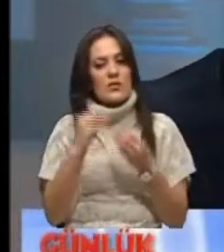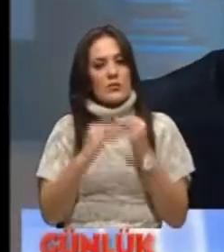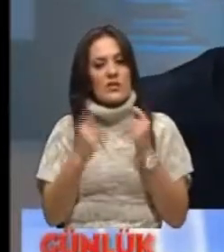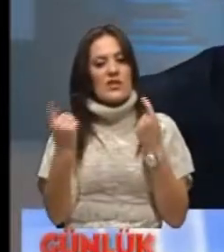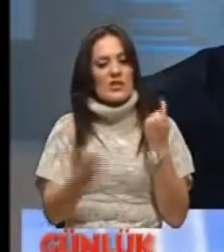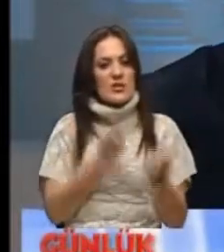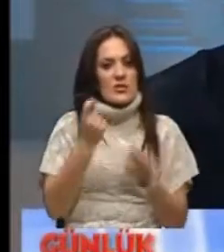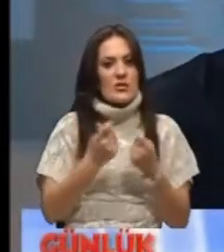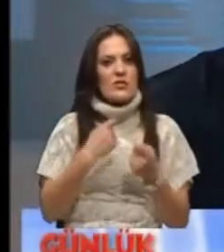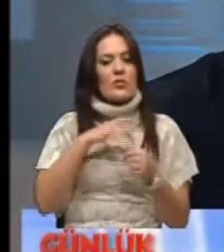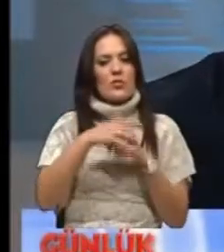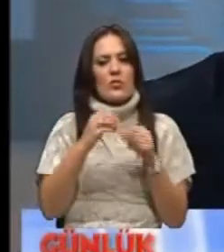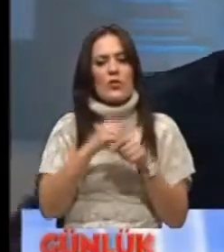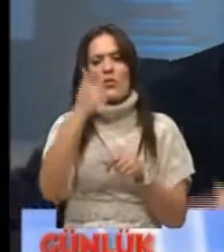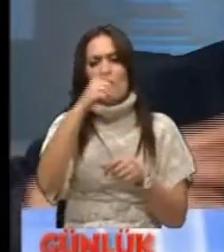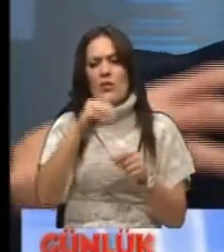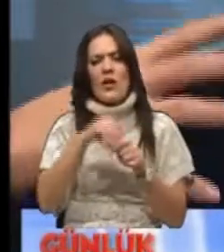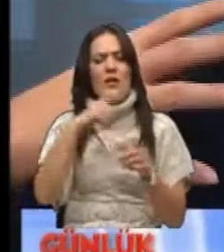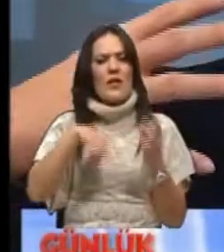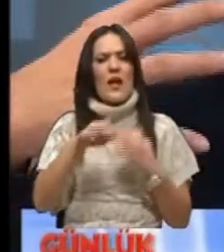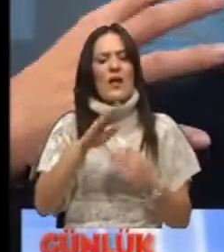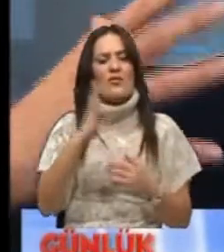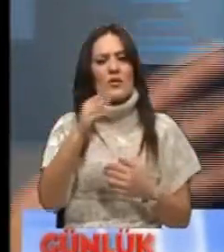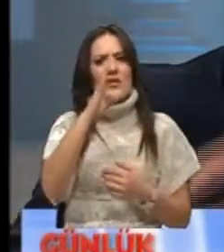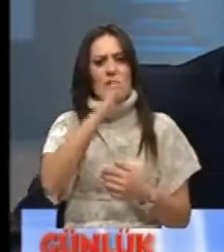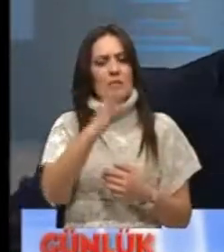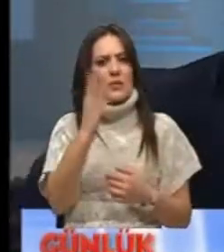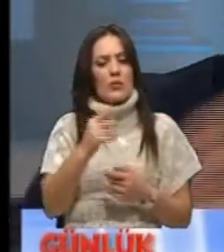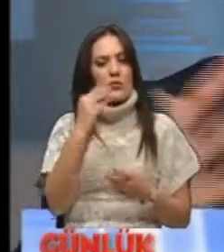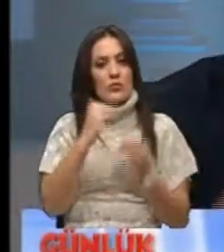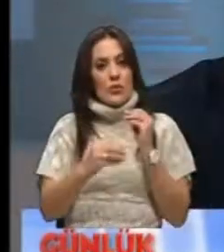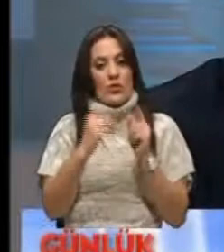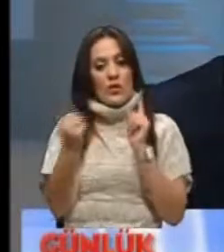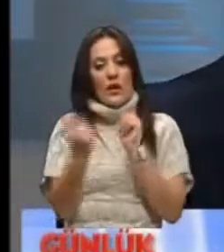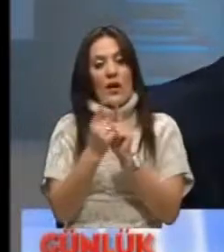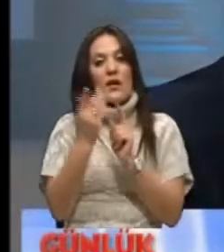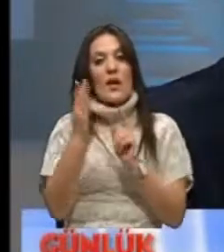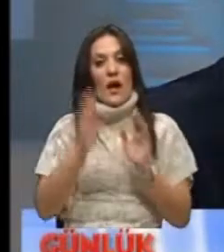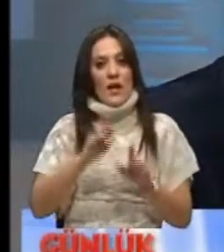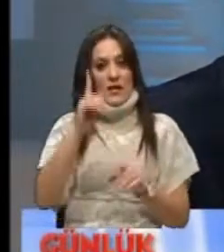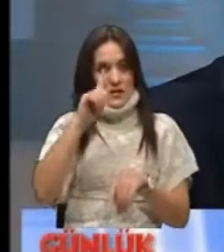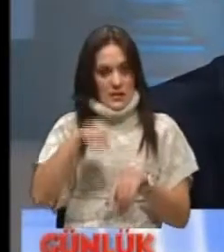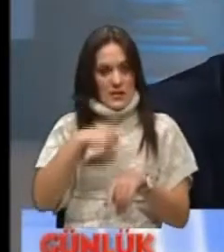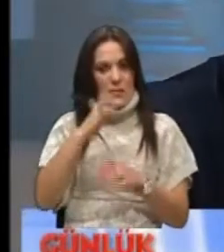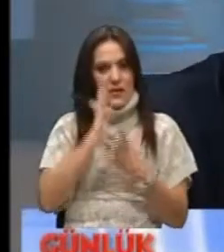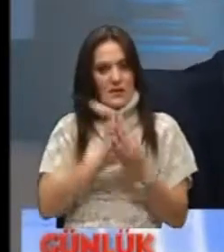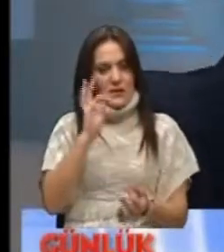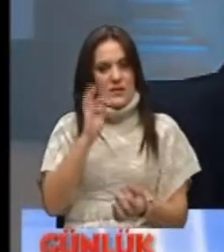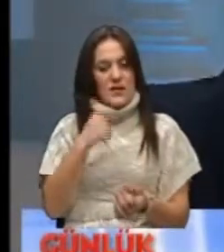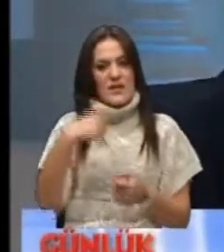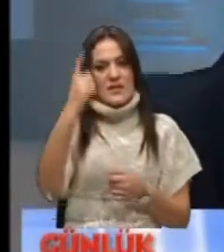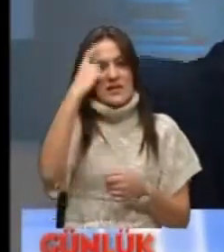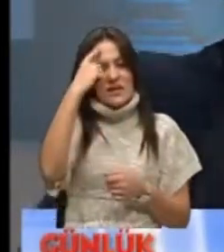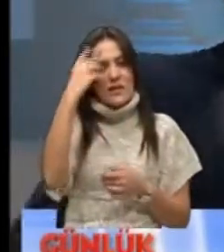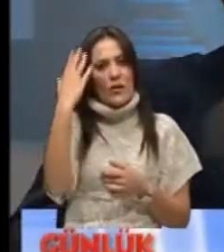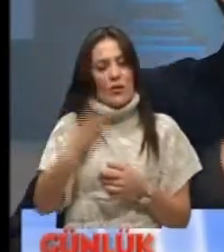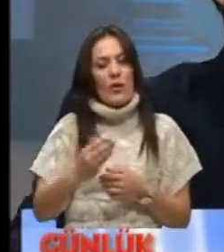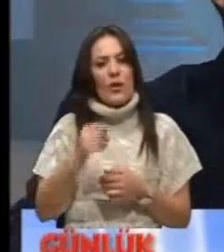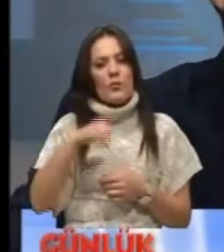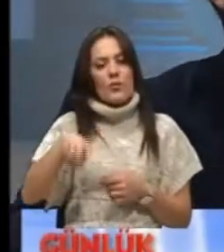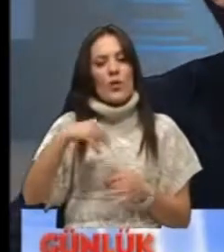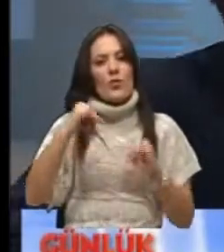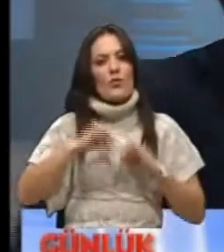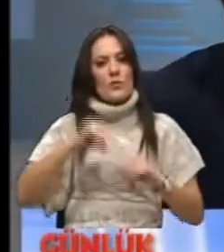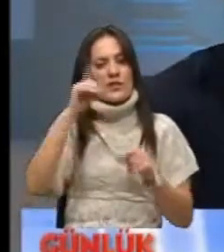sorunları, işiyle, ülkesiyle, bilmem nesiyle. Çok ciddi bir takım sorunlarla karşı karşıya kaldığı zaman insan zihinsel olarak